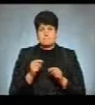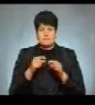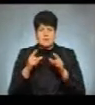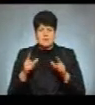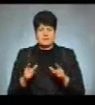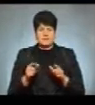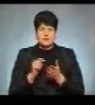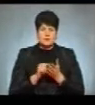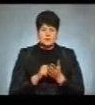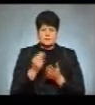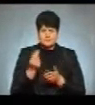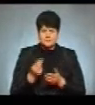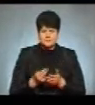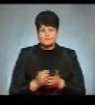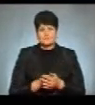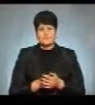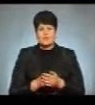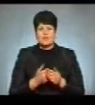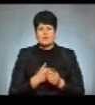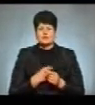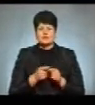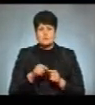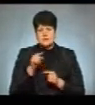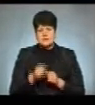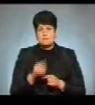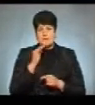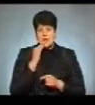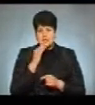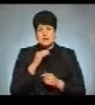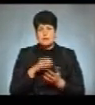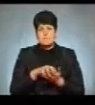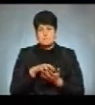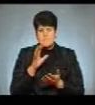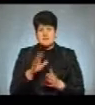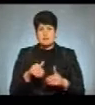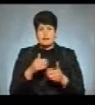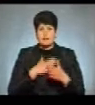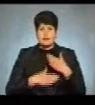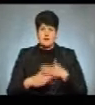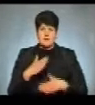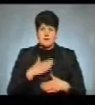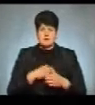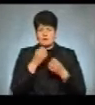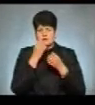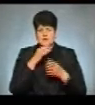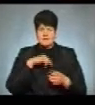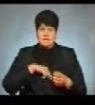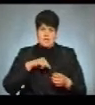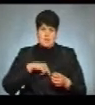курочки розмальовуємо. Хочемо, щоб ці імбирні пряники і паски принесли радість і позитивні